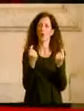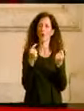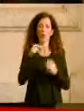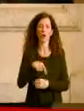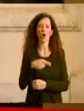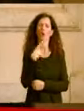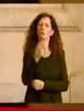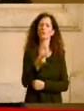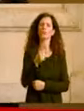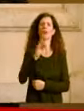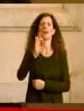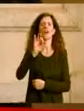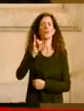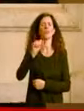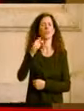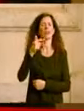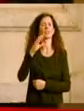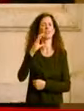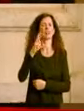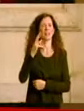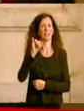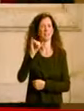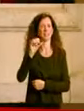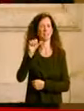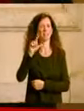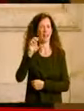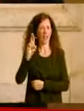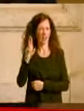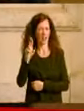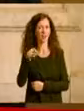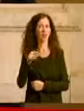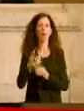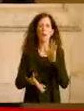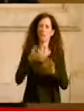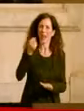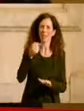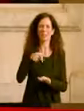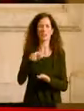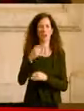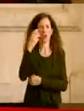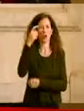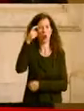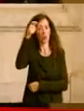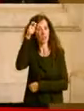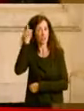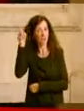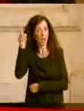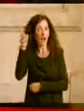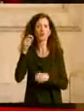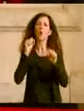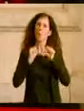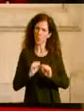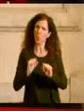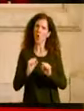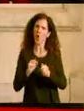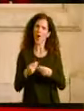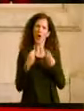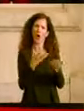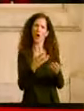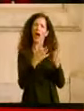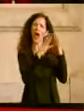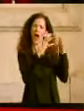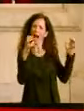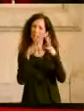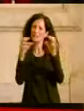Fiat Chrysler. E i prestiti di Stato possono essere concessi anche alle aziende che non